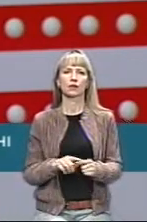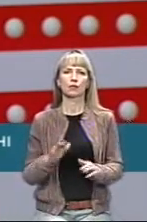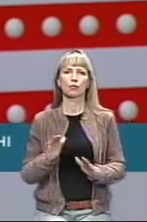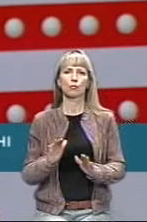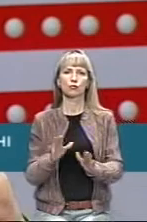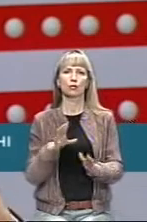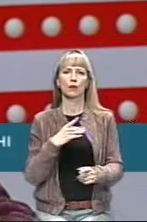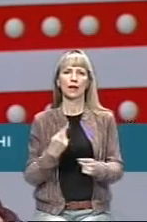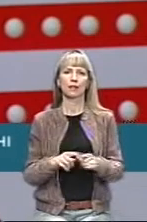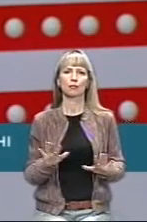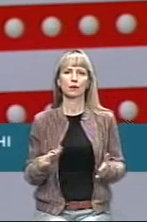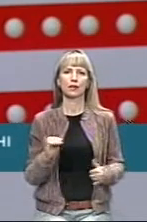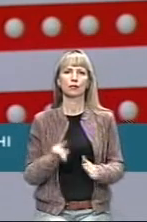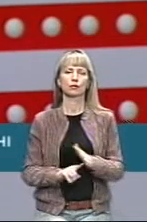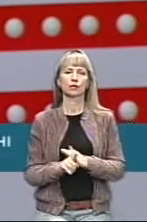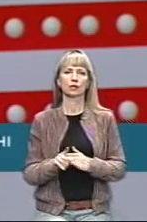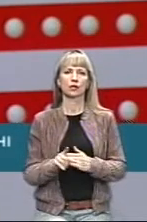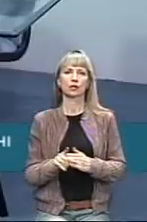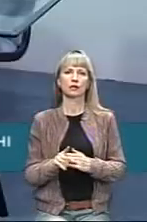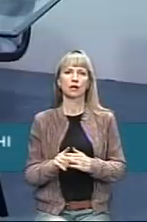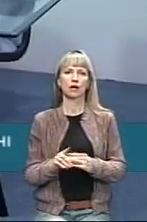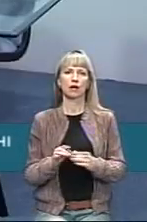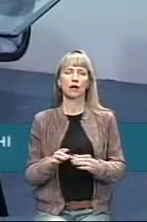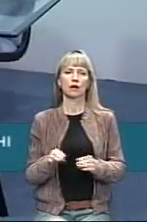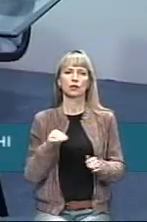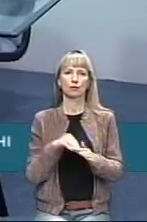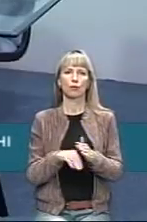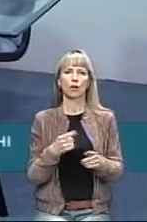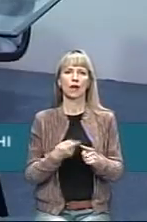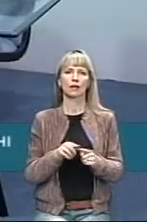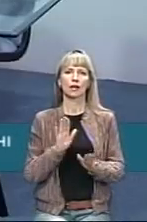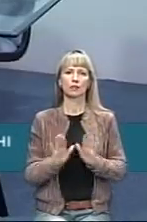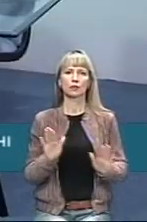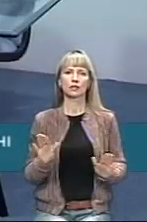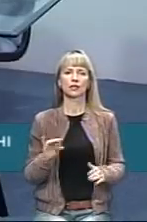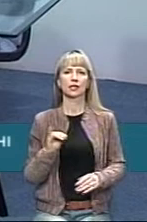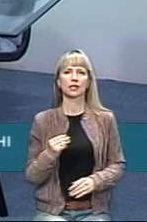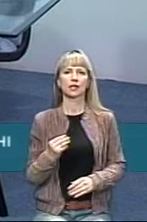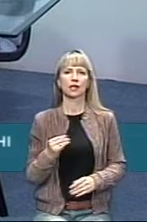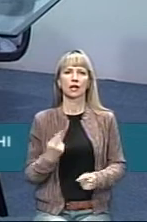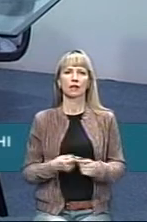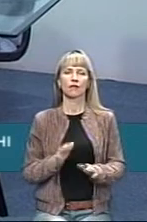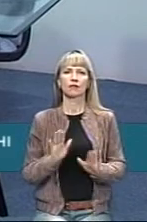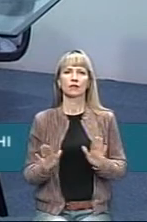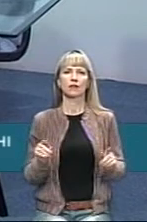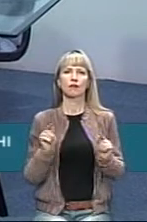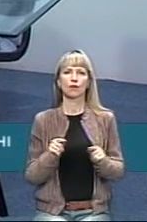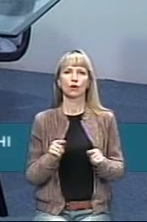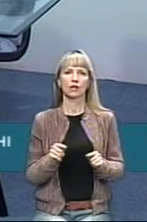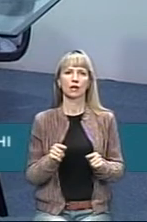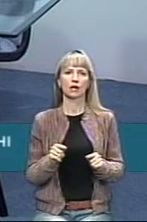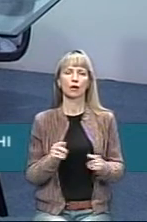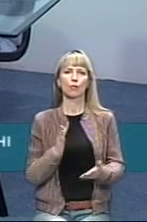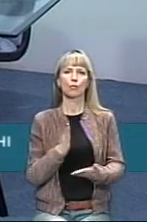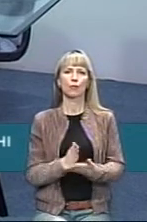ці події і почалася розбудова цієї експозиції? Так. І зовсім ця виставка, вона, ну,